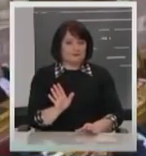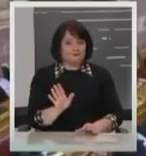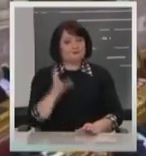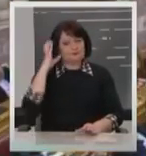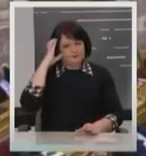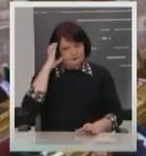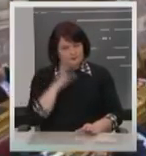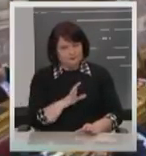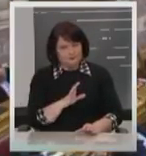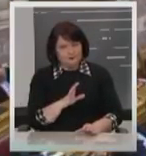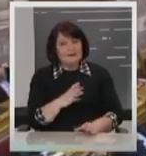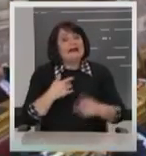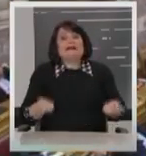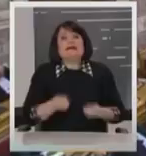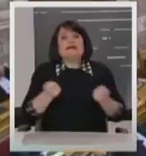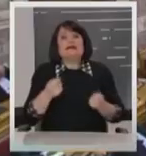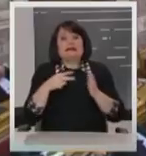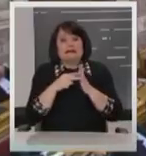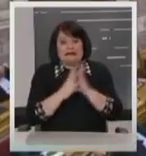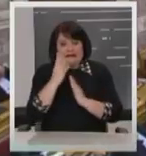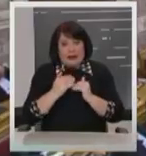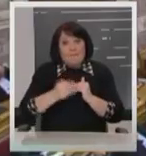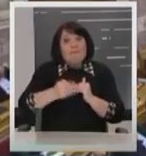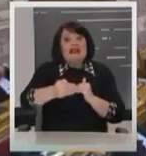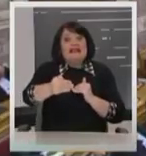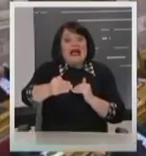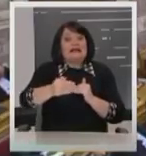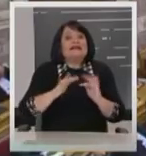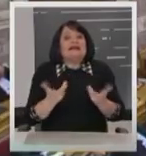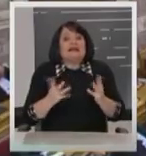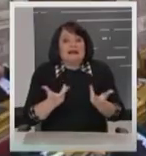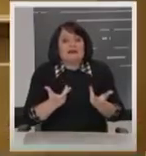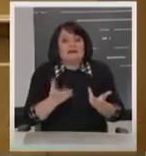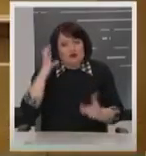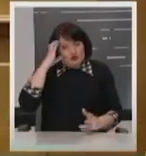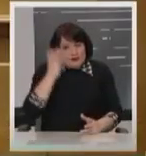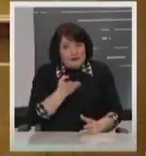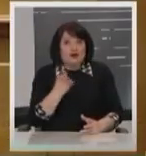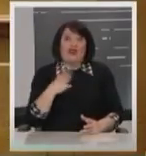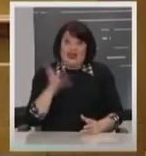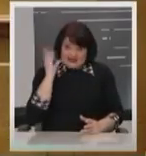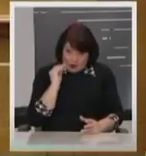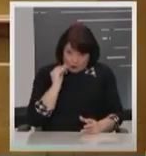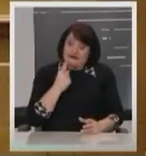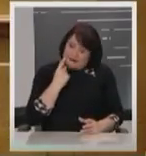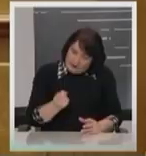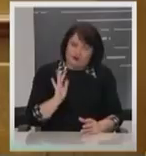Να σας θυμίσω τι έγινε από το 14 και μετά, λοιπόν. Να σας το θυμίσω, μιας και θέλετε να το ακούσετε.